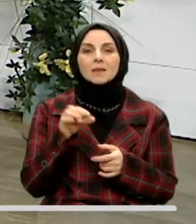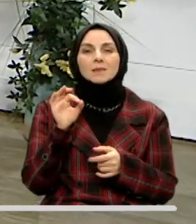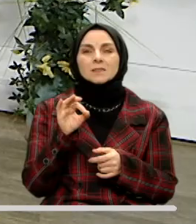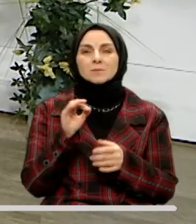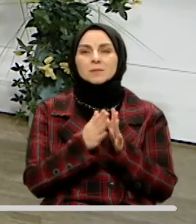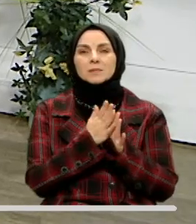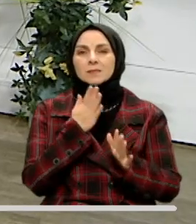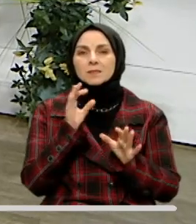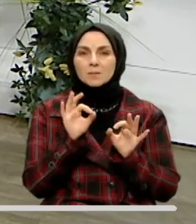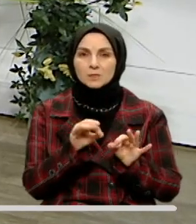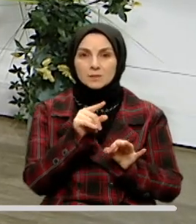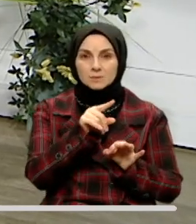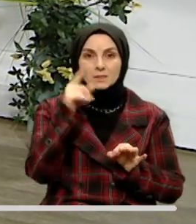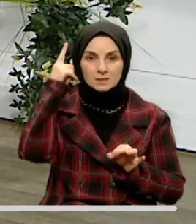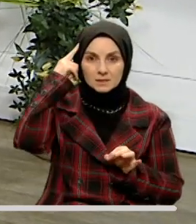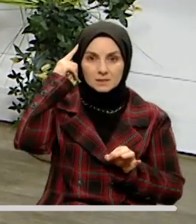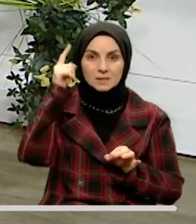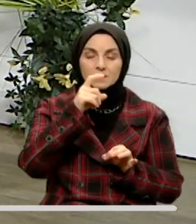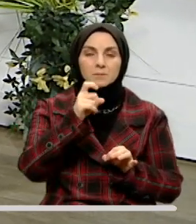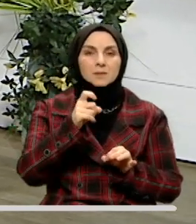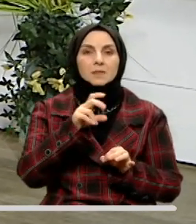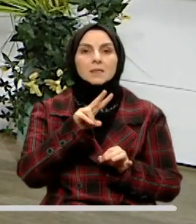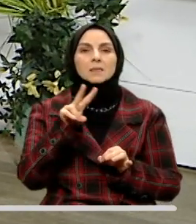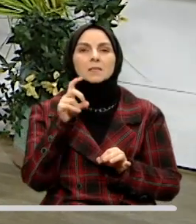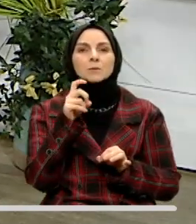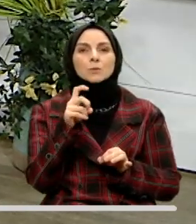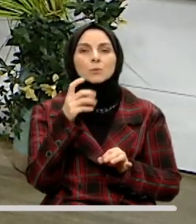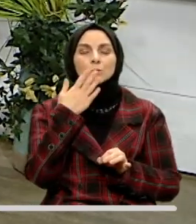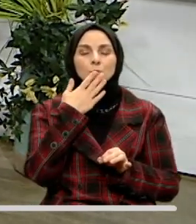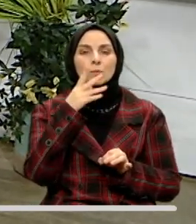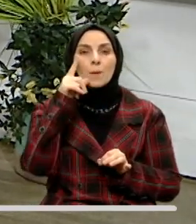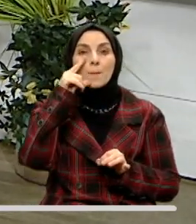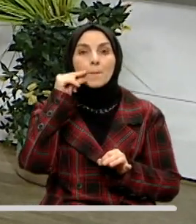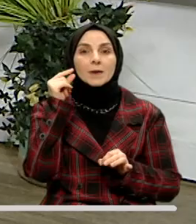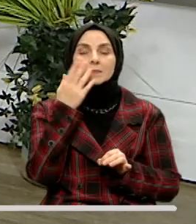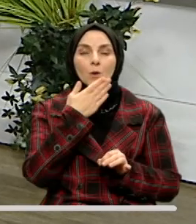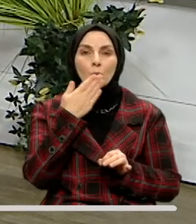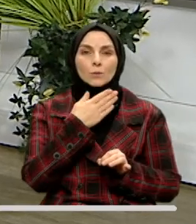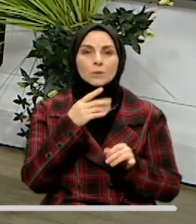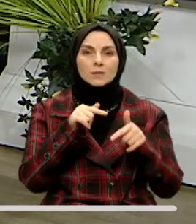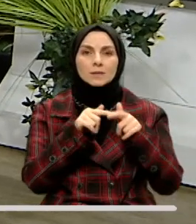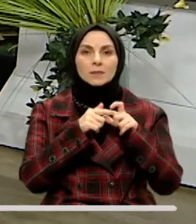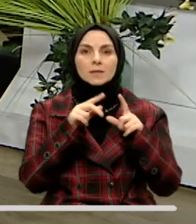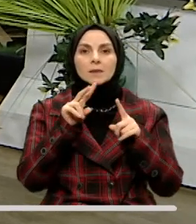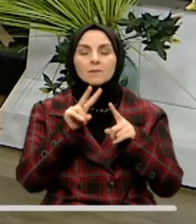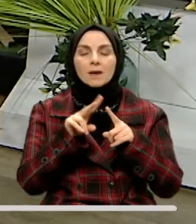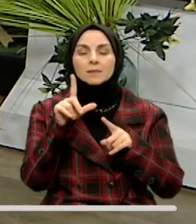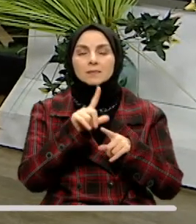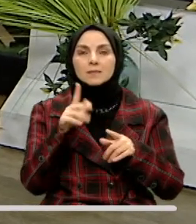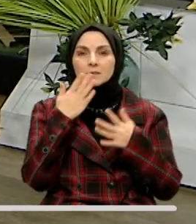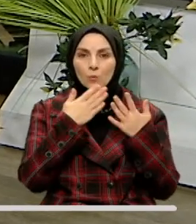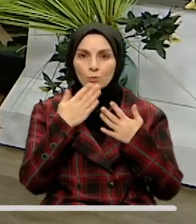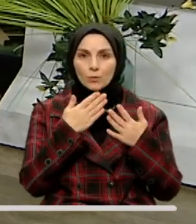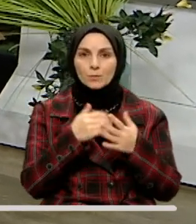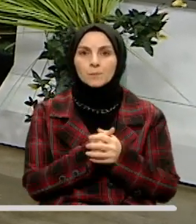başlayalım o zaman. Seni tanıyalım mı öncelikle? Ben 29 Mayıs Okulları Fen Lisesi 11A öğrencisi Elif Sena Yiğit. Elif Senacığım, senden